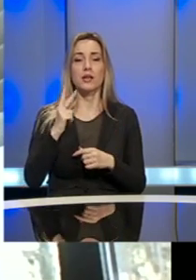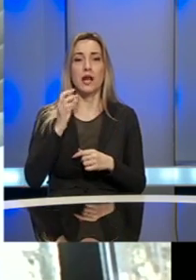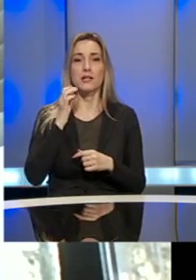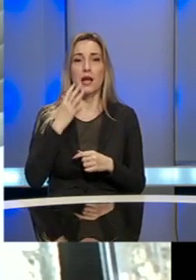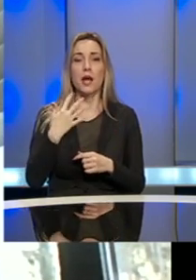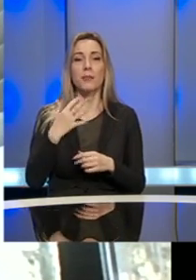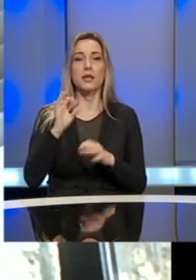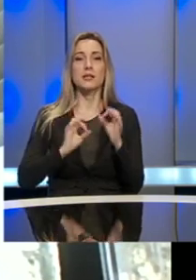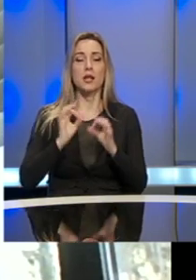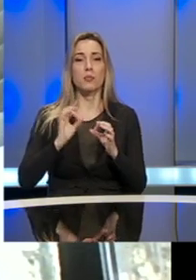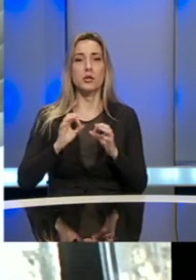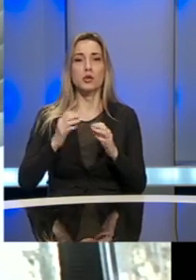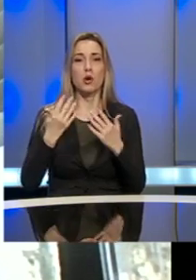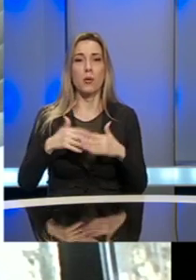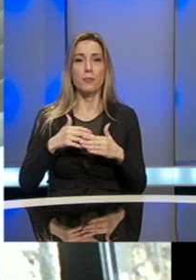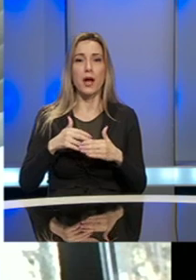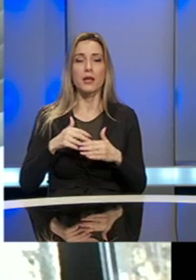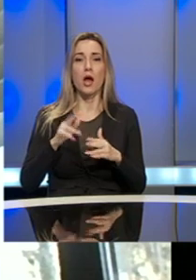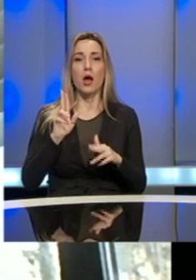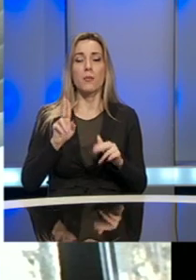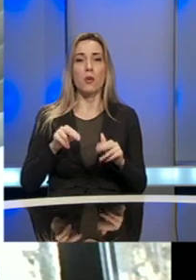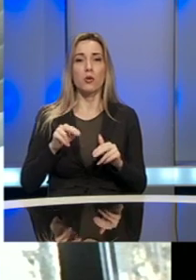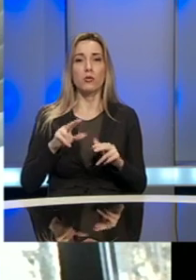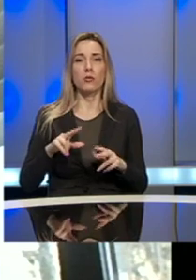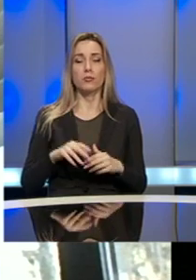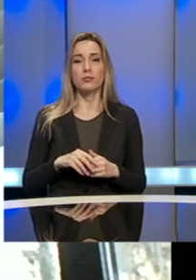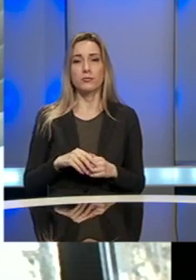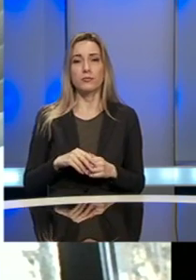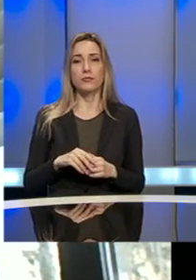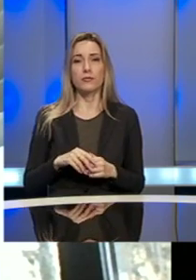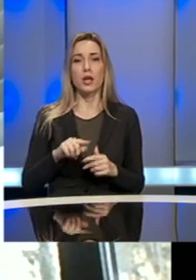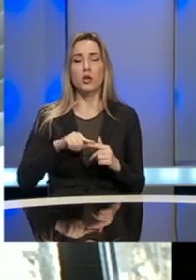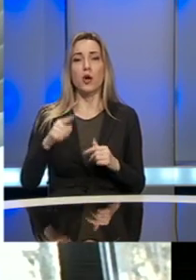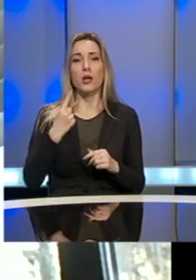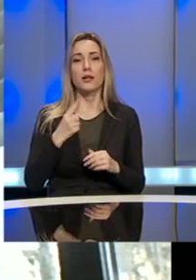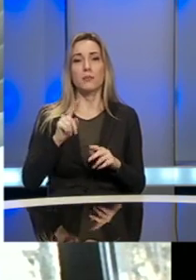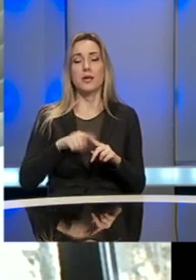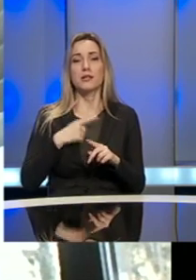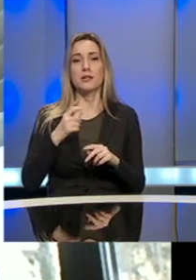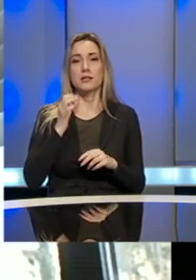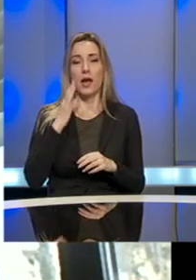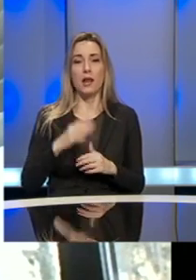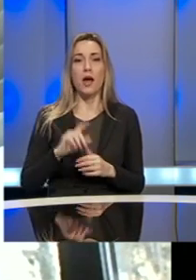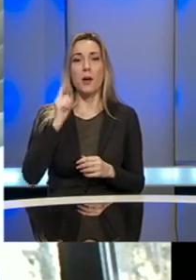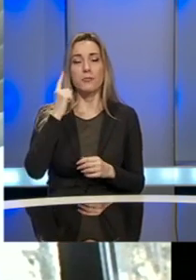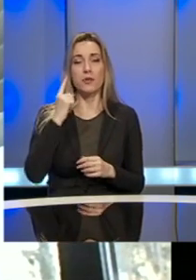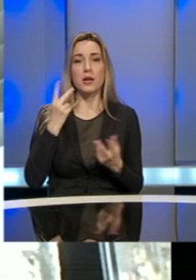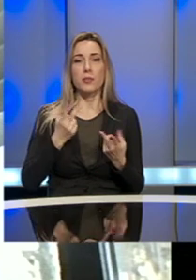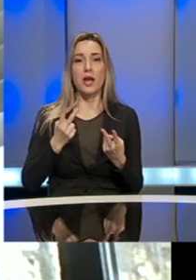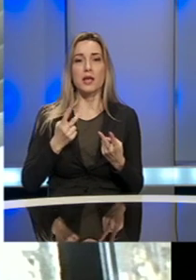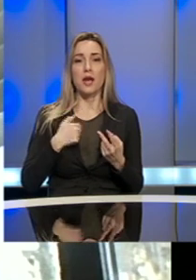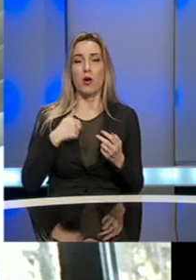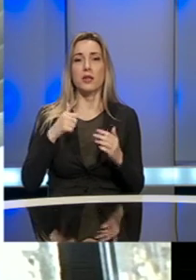i 50% kompanija mogu znači do mjesec dana. Vjerujem da je i kod nas